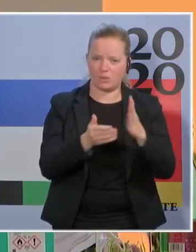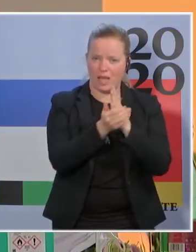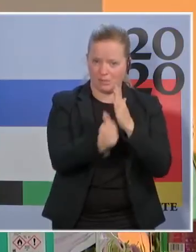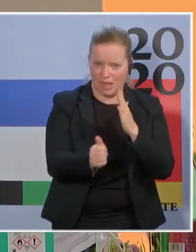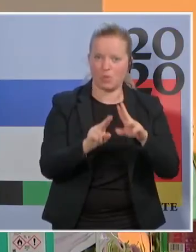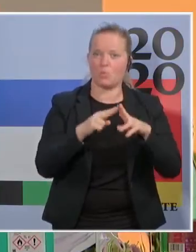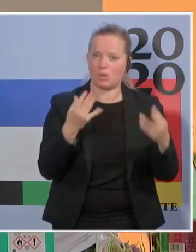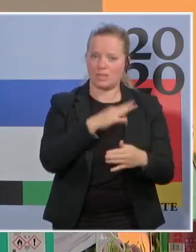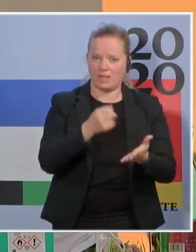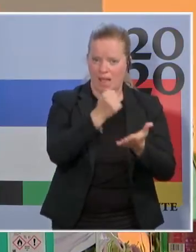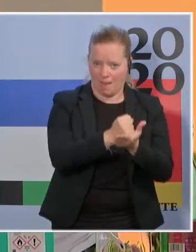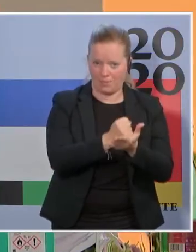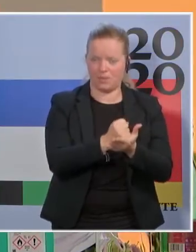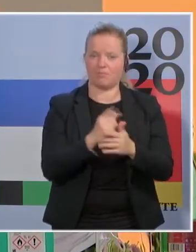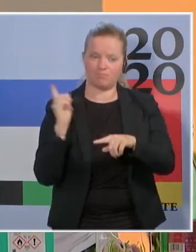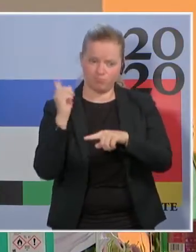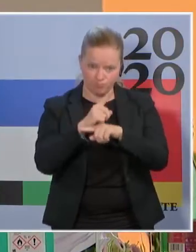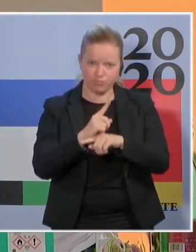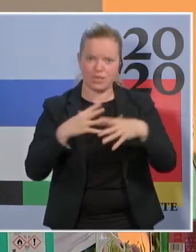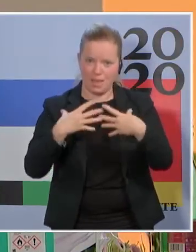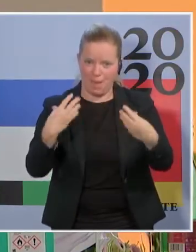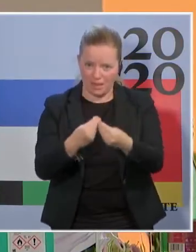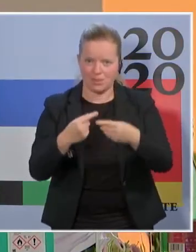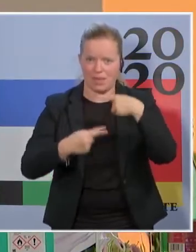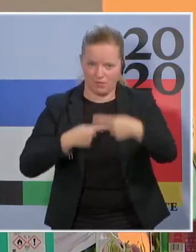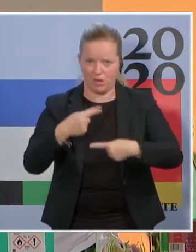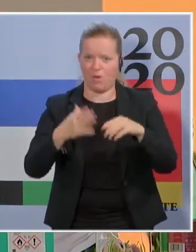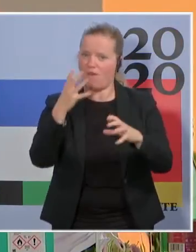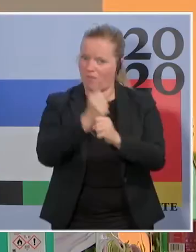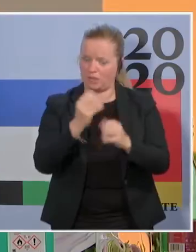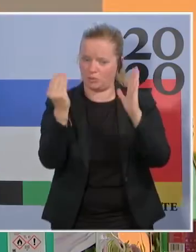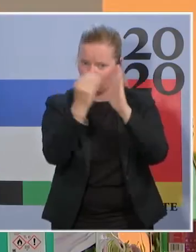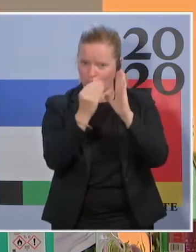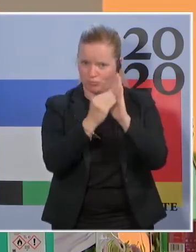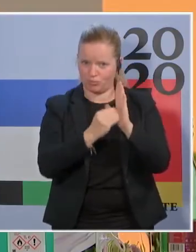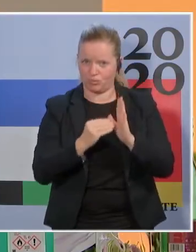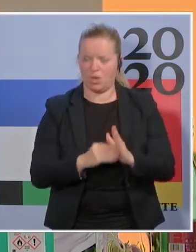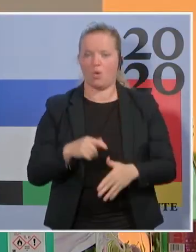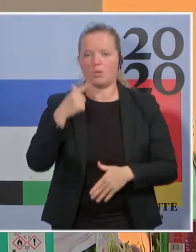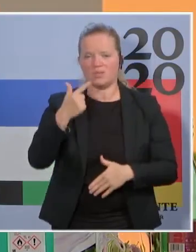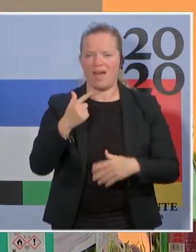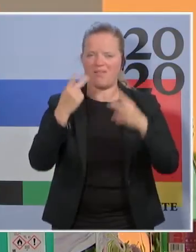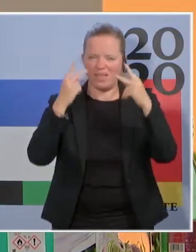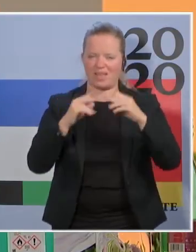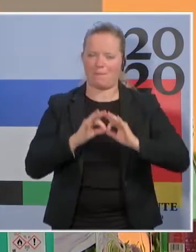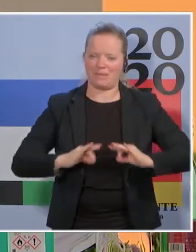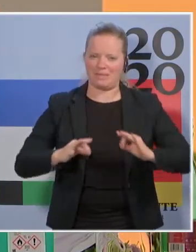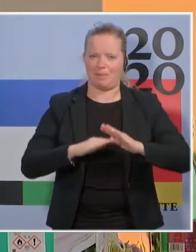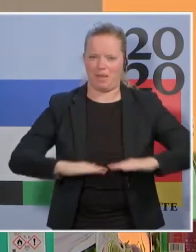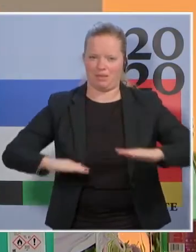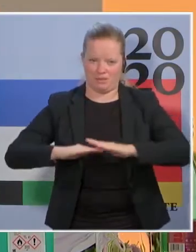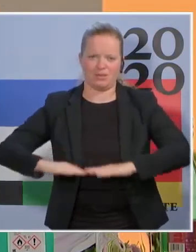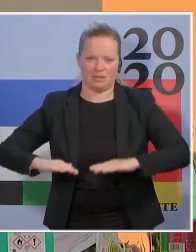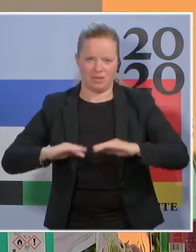Verwaltungsexperten des Bundeskanzleramts, diese Verfassung zu entwickeln. Und diese zwei Grundprinzipien prägen diese